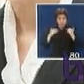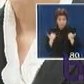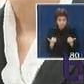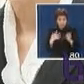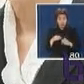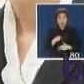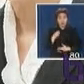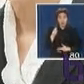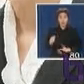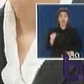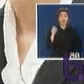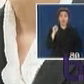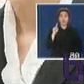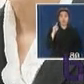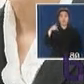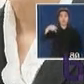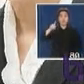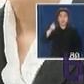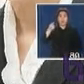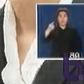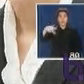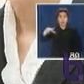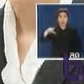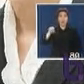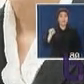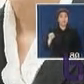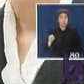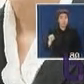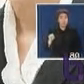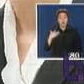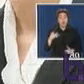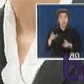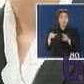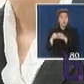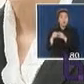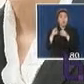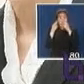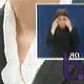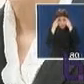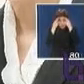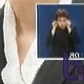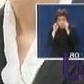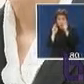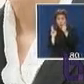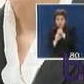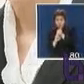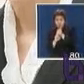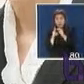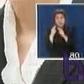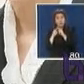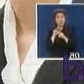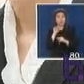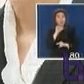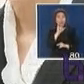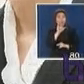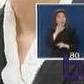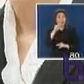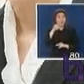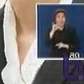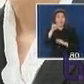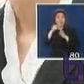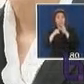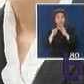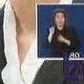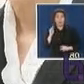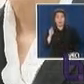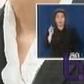ทางสปภ.รวมถึงคณะรองนายกรัฐมนตรียงยุทธวิชัยดิษฐ์เร่งรัดในการ